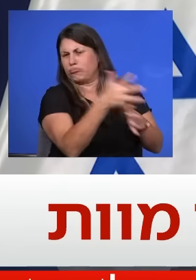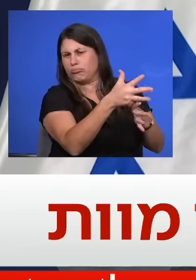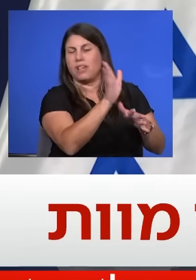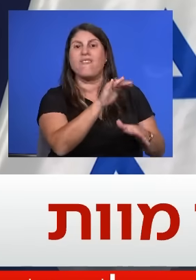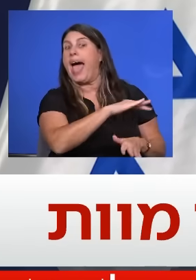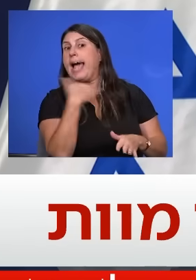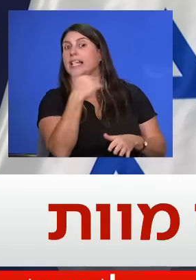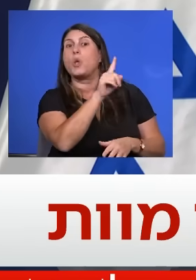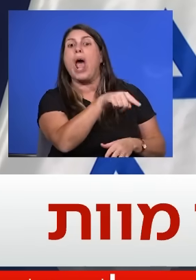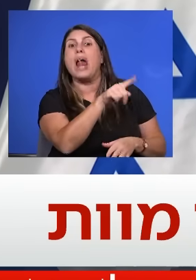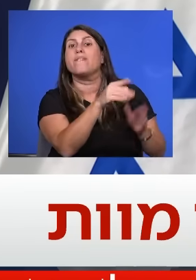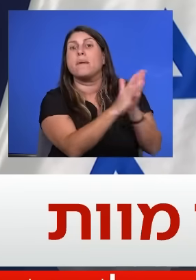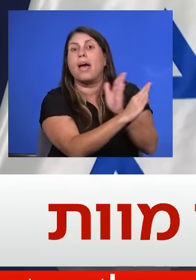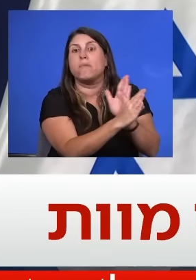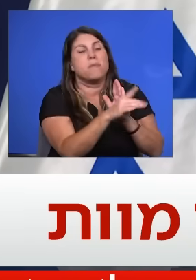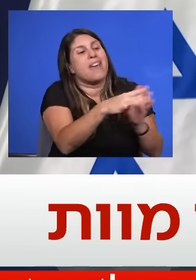רק ההתחלה.